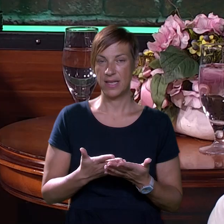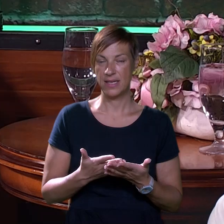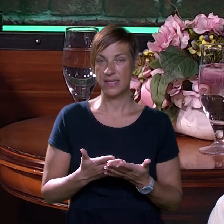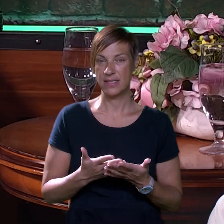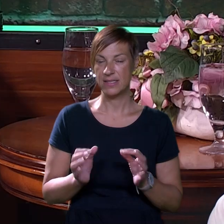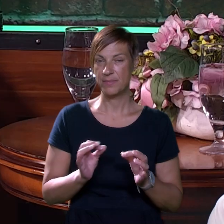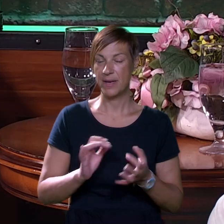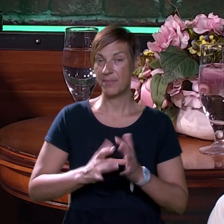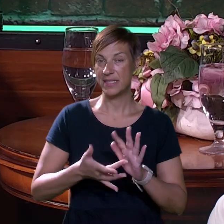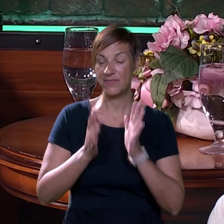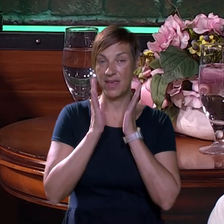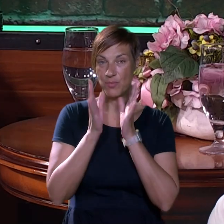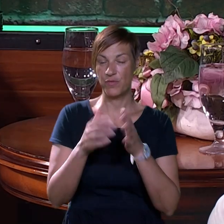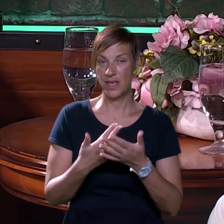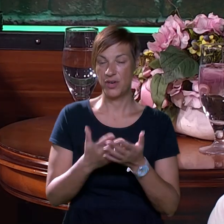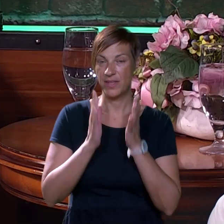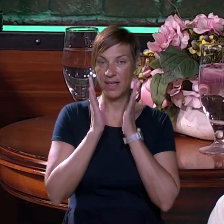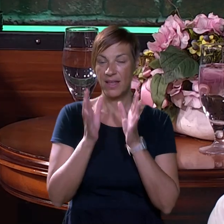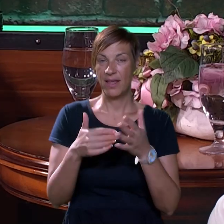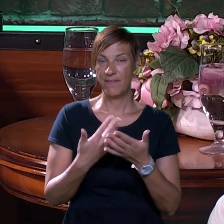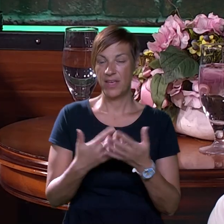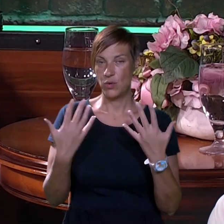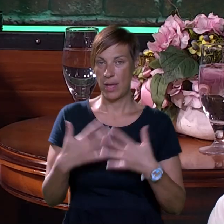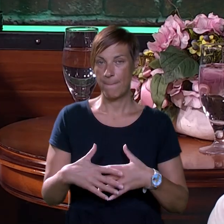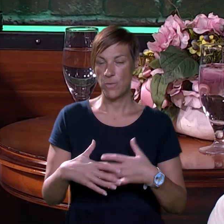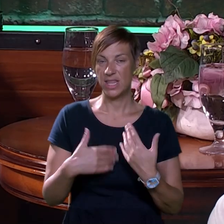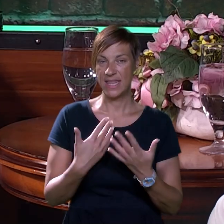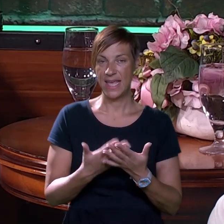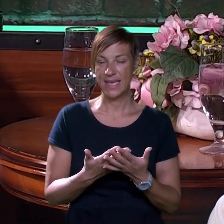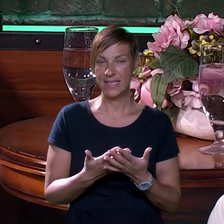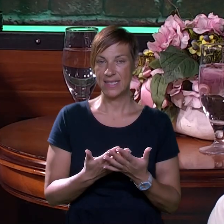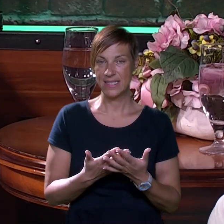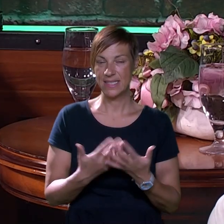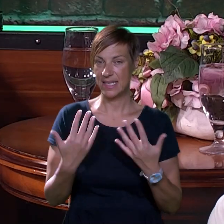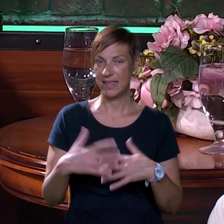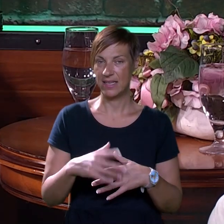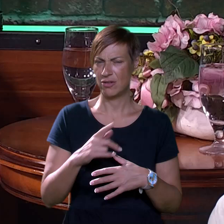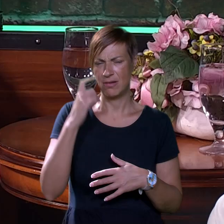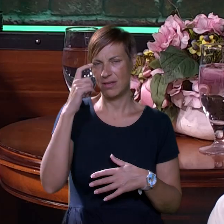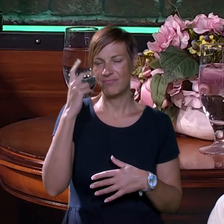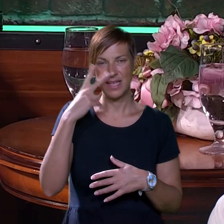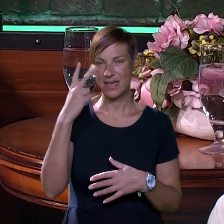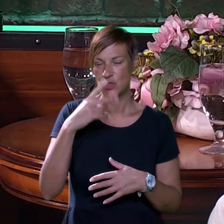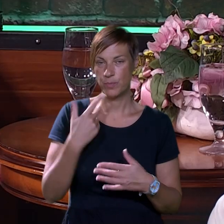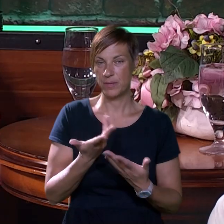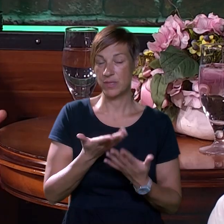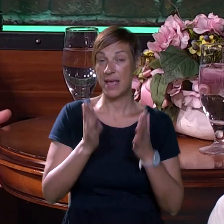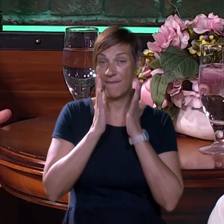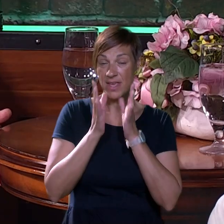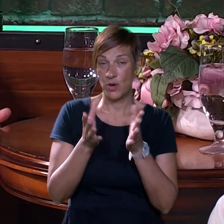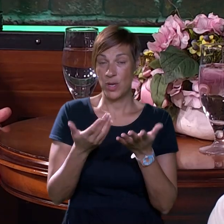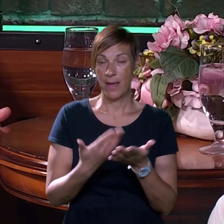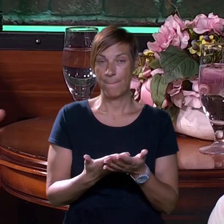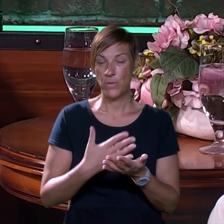svemu vjerovati. Znači, vjerujemo tehnici, tehnologi, ne razumijemo se, ali